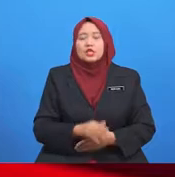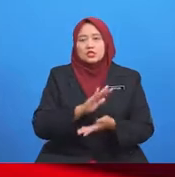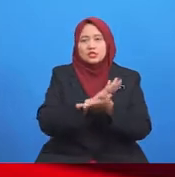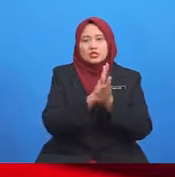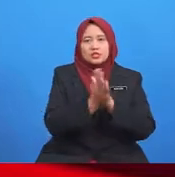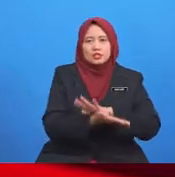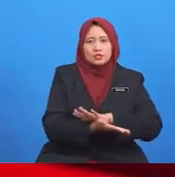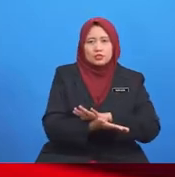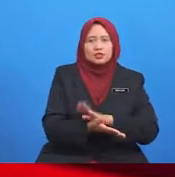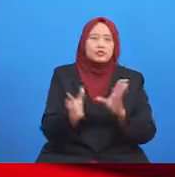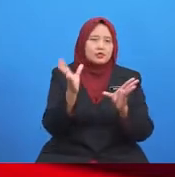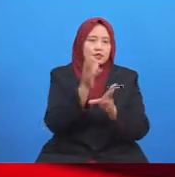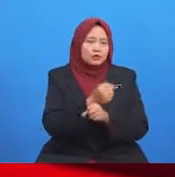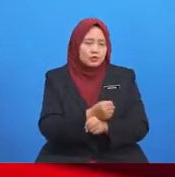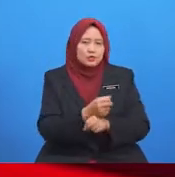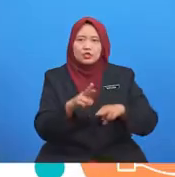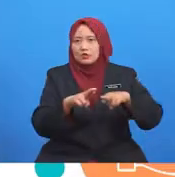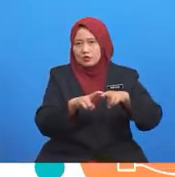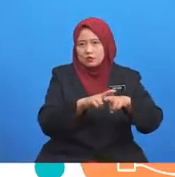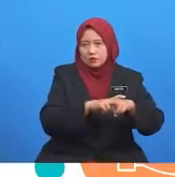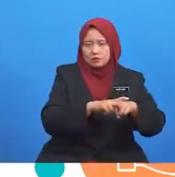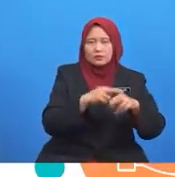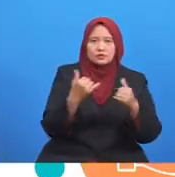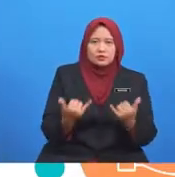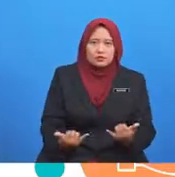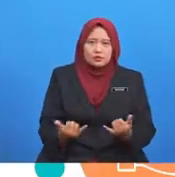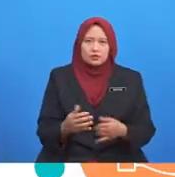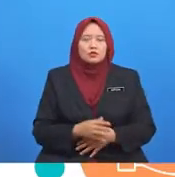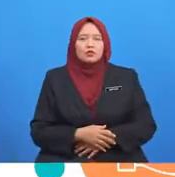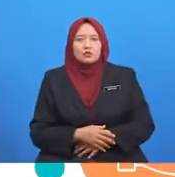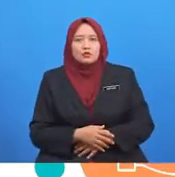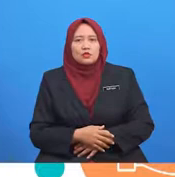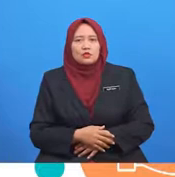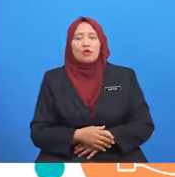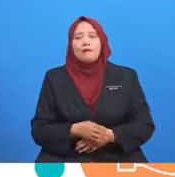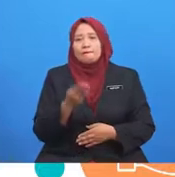Jadi, dapat kita rumuskan di sini, bahan rujukan ialah